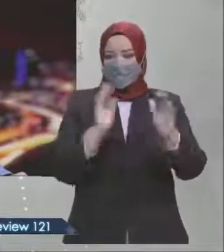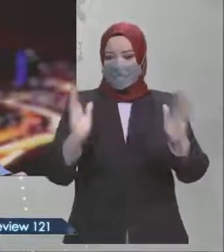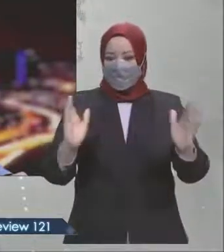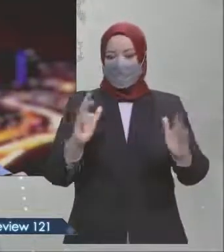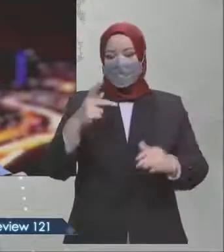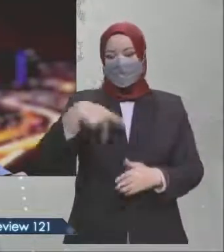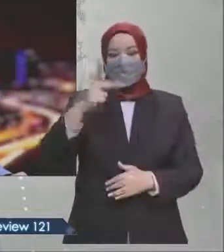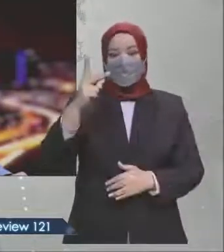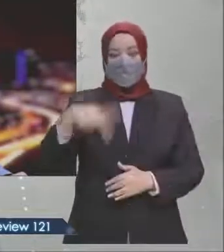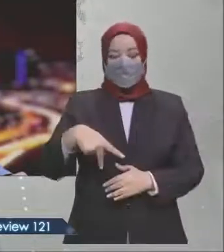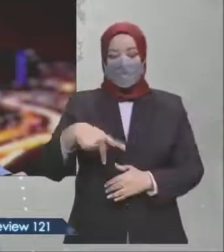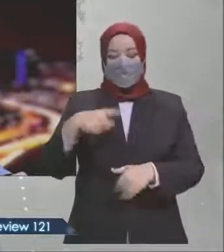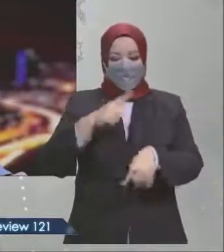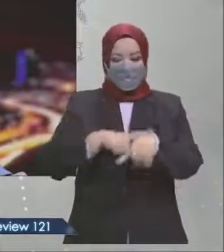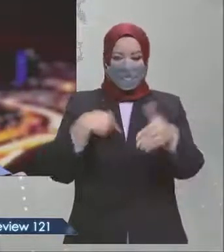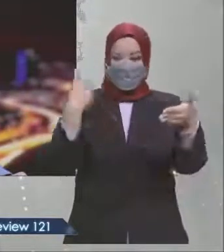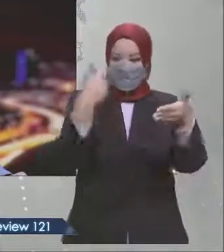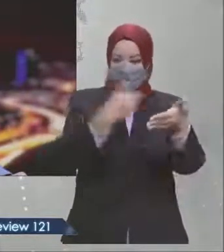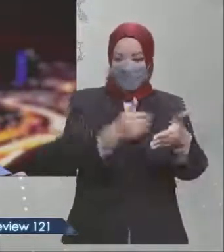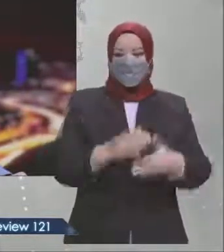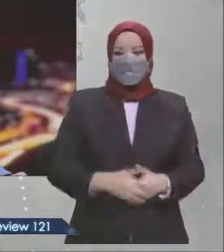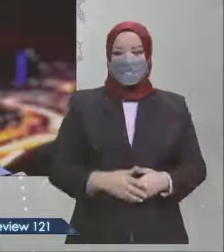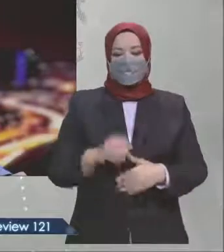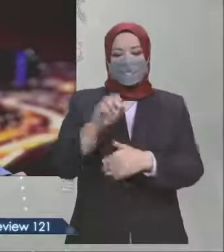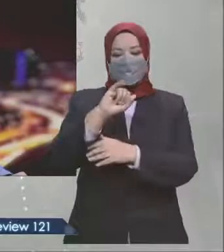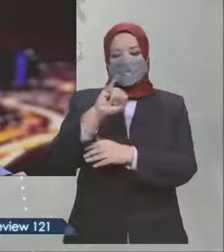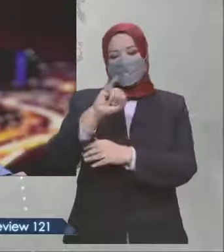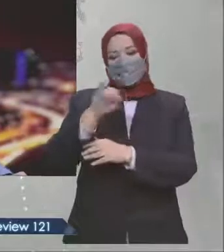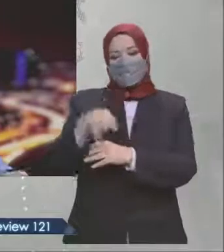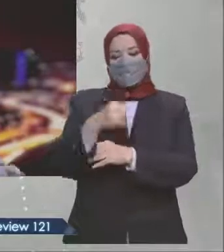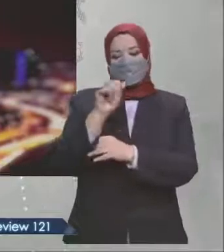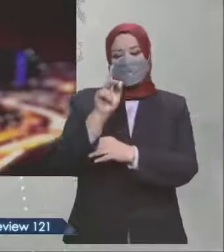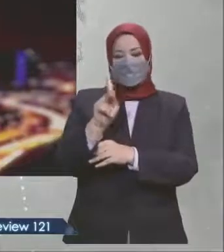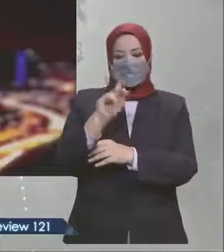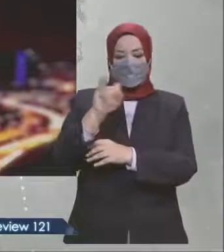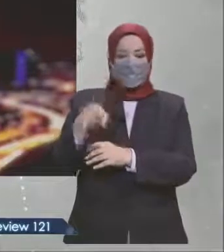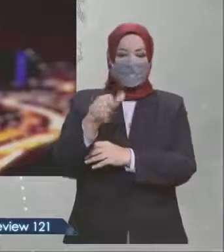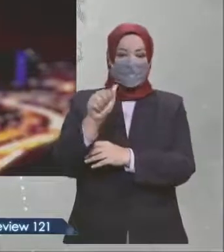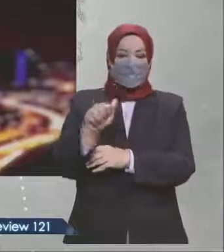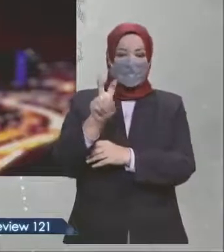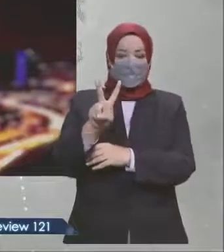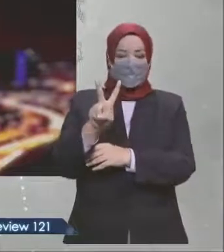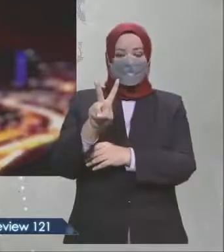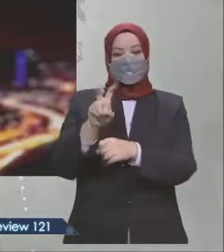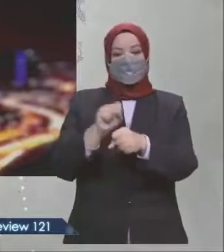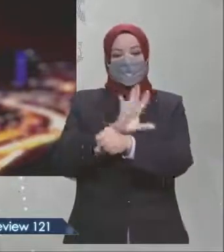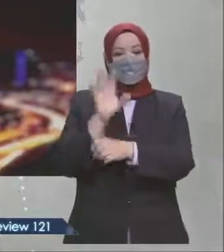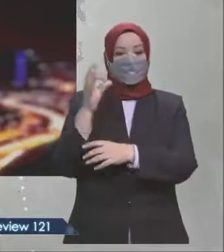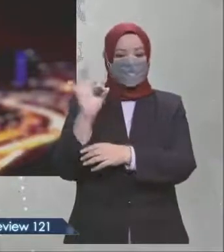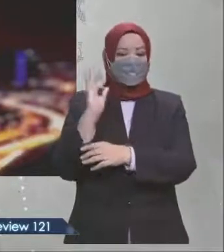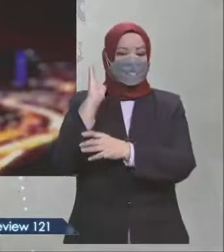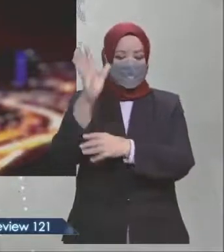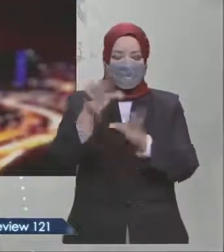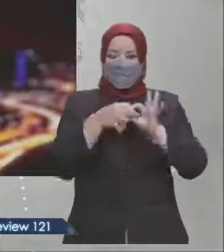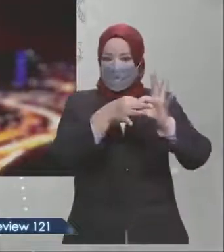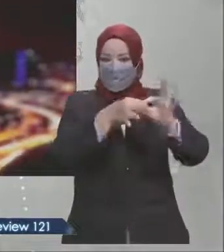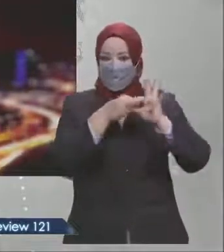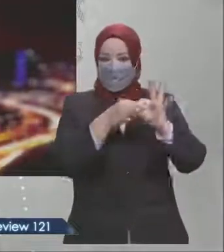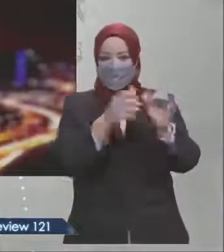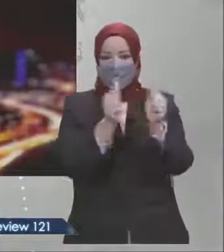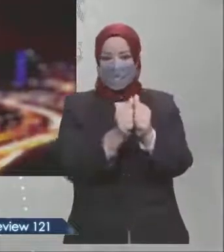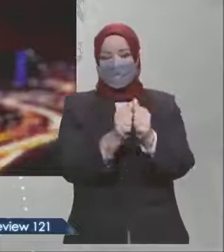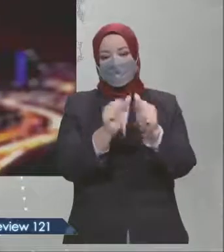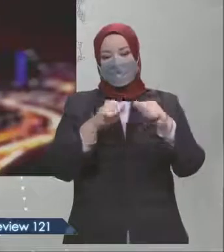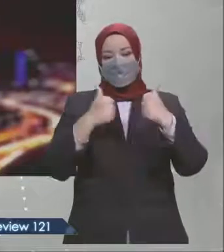Perintah Kawalan Pergerakan dalam masa terdekat. Jawatankuasa khas Jaminan Akses Bekalan Vaksin COVID-19 bakal bekerjasama dengan